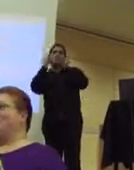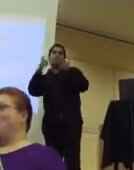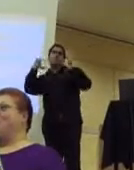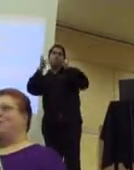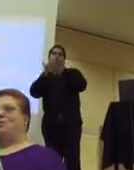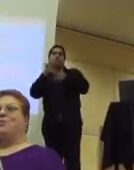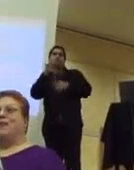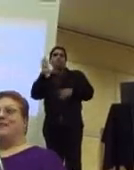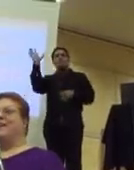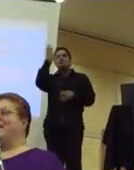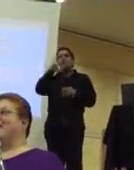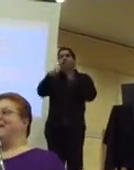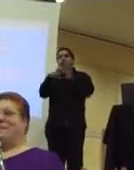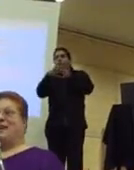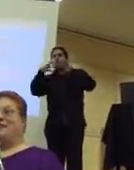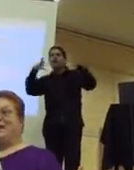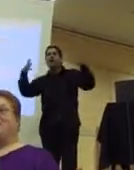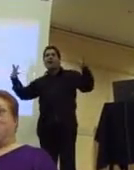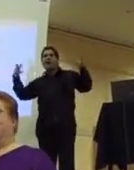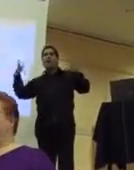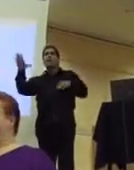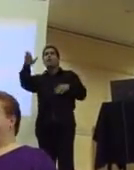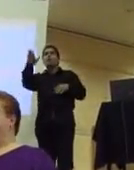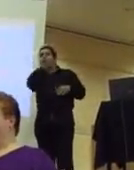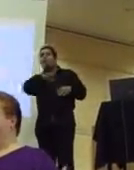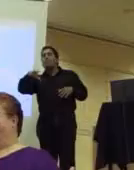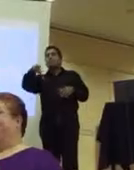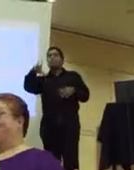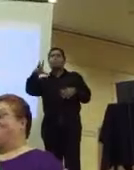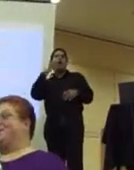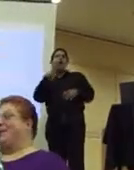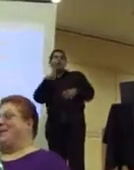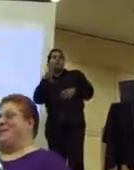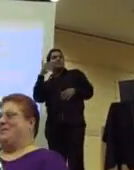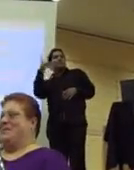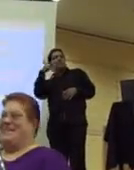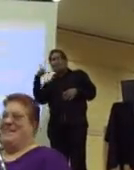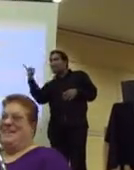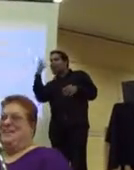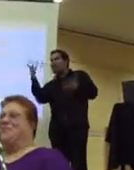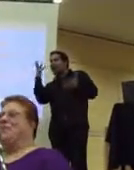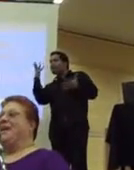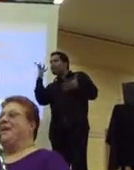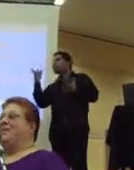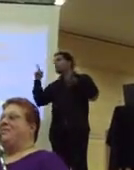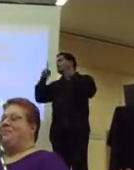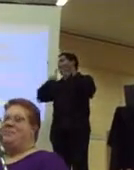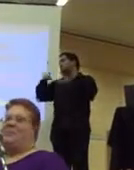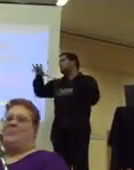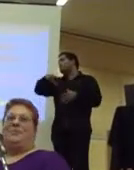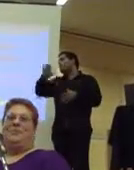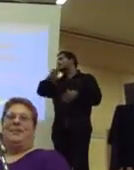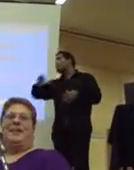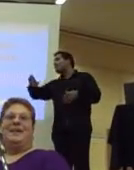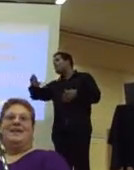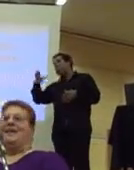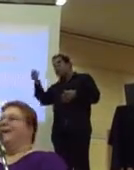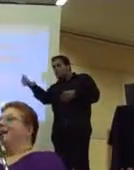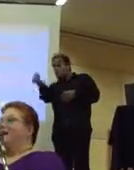ψάχνει για μεγαλύτερο παιδότοπο. Αν ξέρει κανείς κανένα τεράστιο παιδότοπο, ας μου δώσει και τη διεύθυνση.